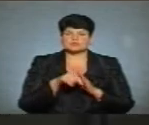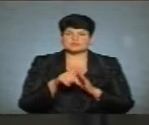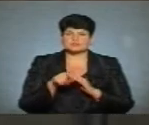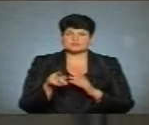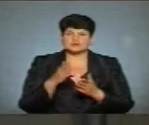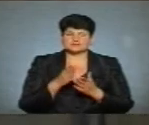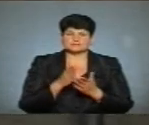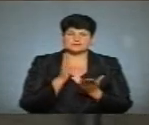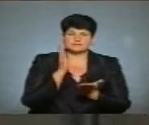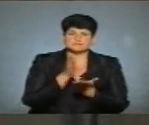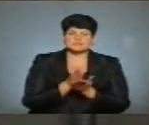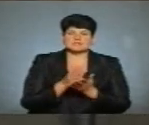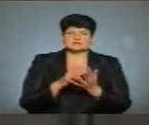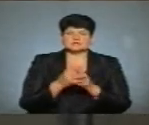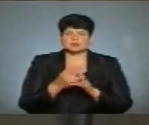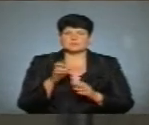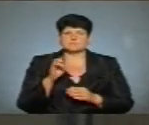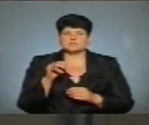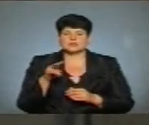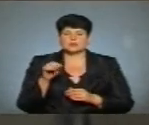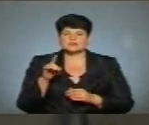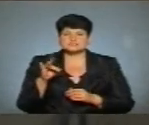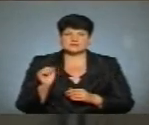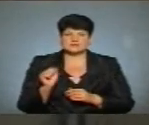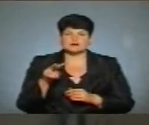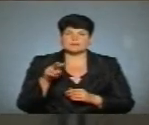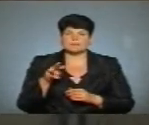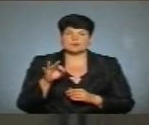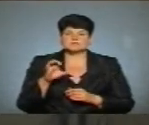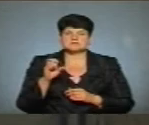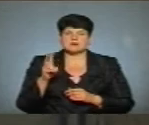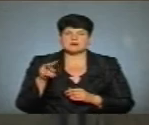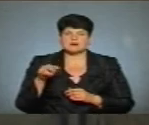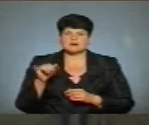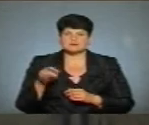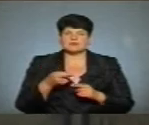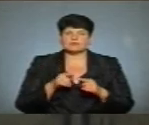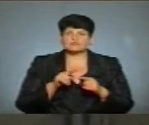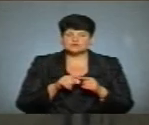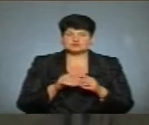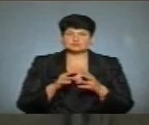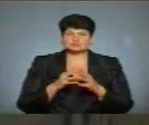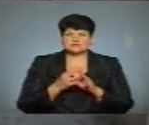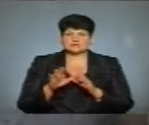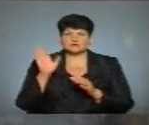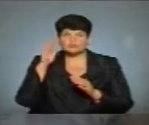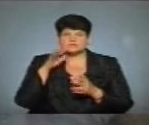до сіл Москалівка, Білозірка, а потім до районного центру Доланівців. У цьому місті вода розмила половину дороги.